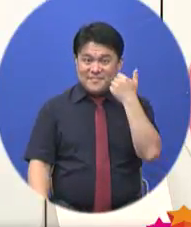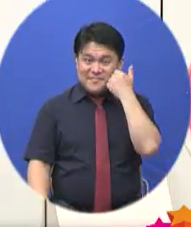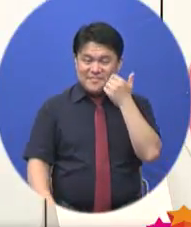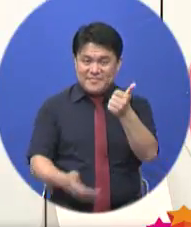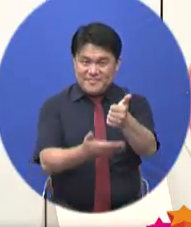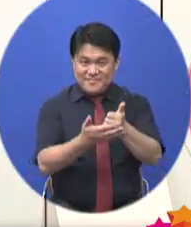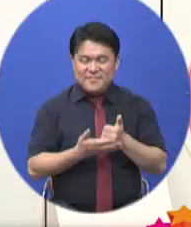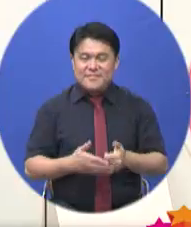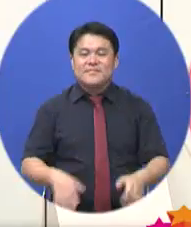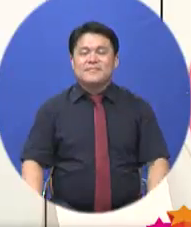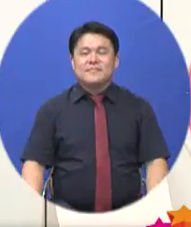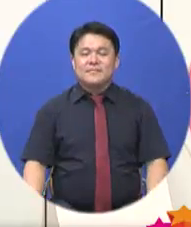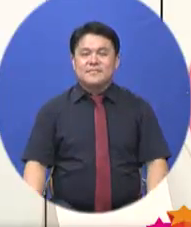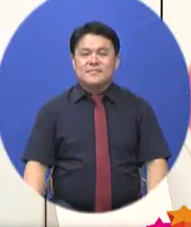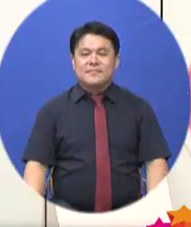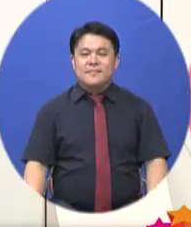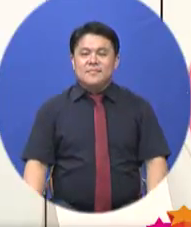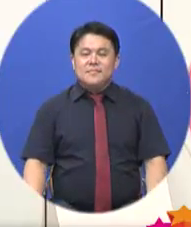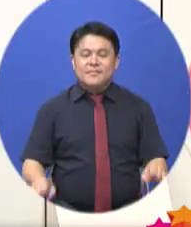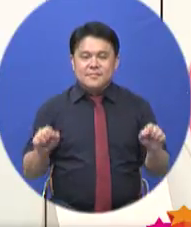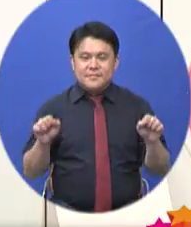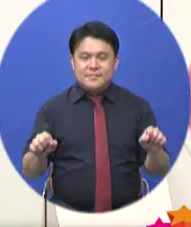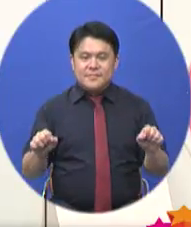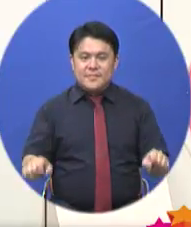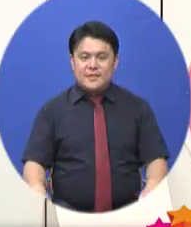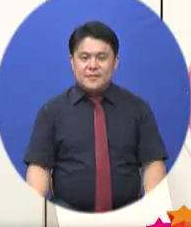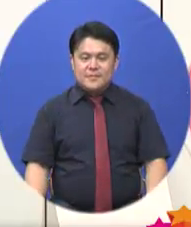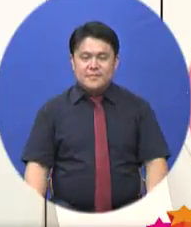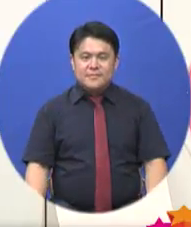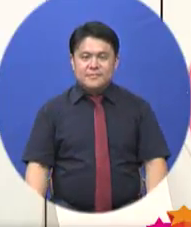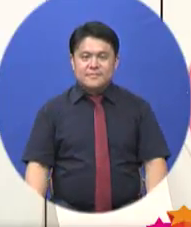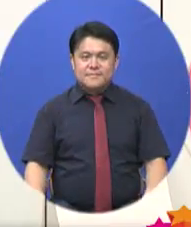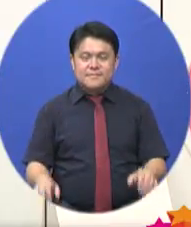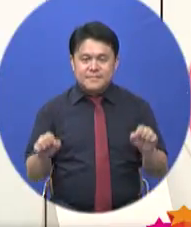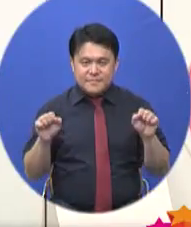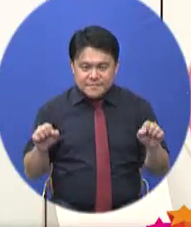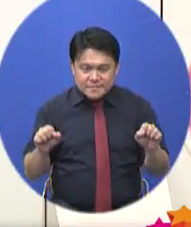분 모셔보겠습니다. 여보세요? 네.